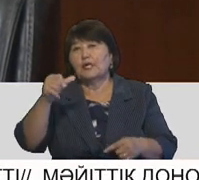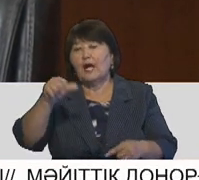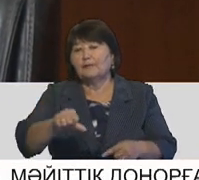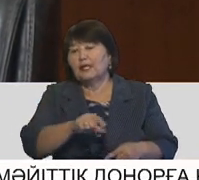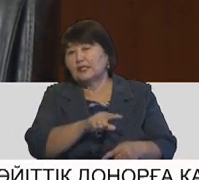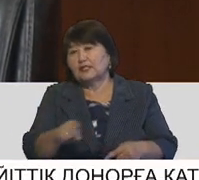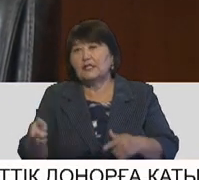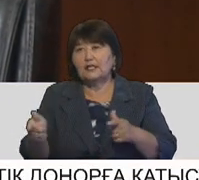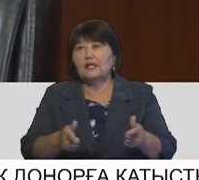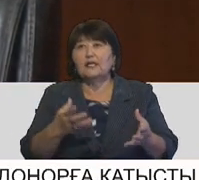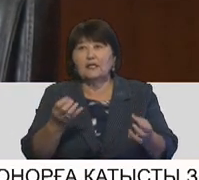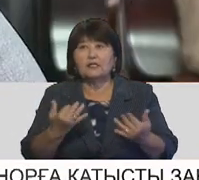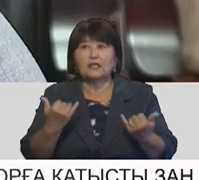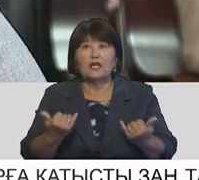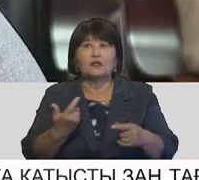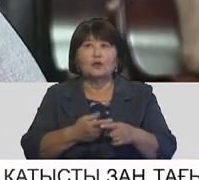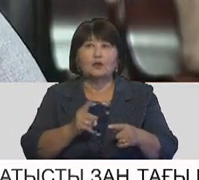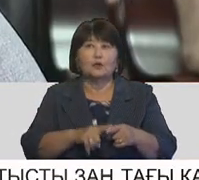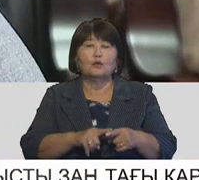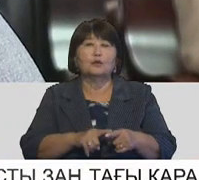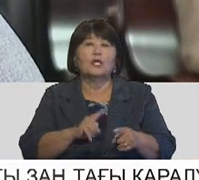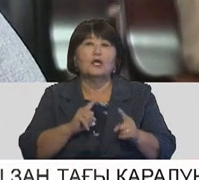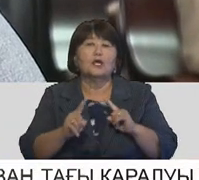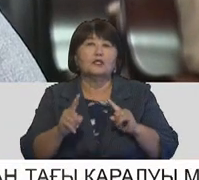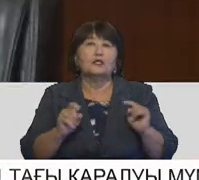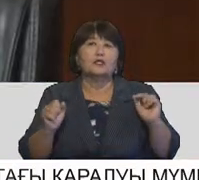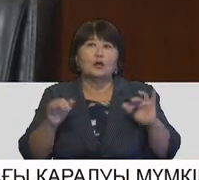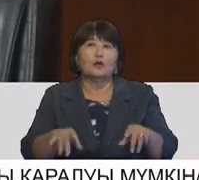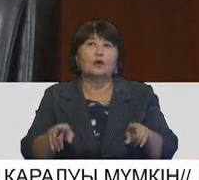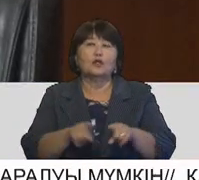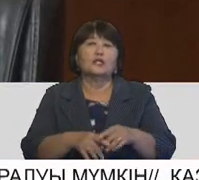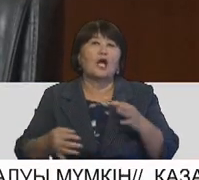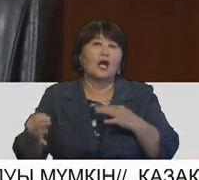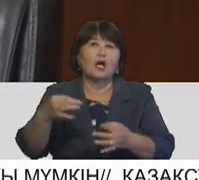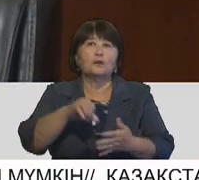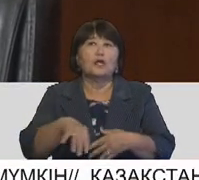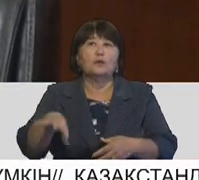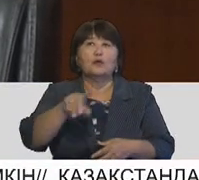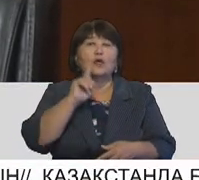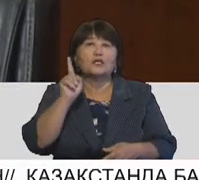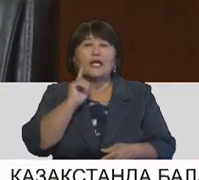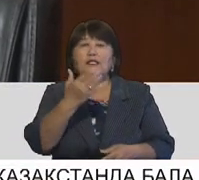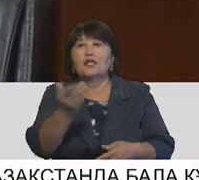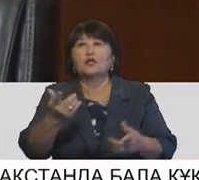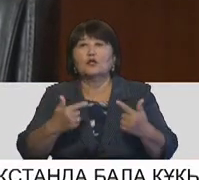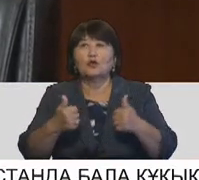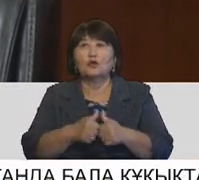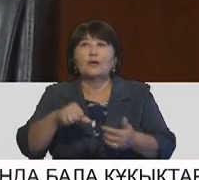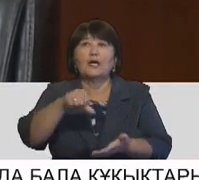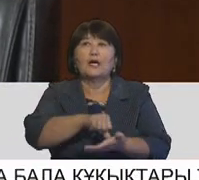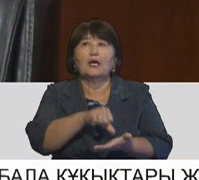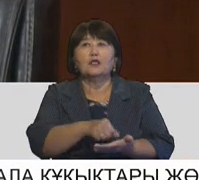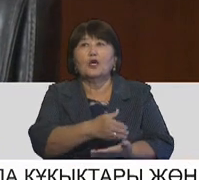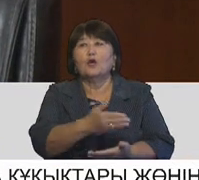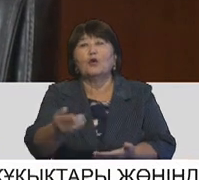дайындайық. Керек болса, тағы да осындай жұмысшы тобын құрып, сол жерде бір обсуждение жасайық, бүкіл жастар ұйымдарын қатыстырайық,